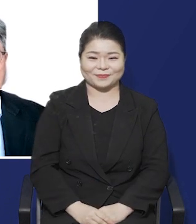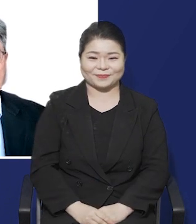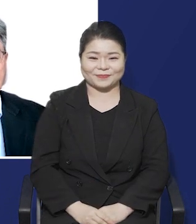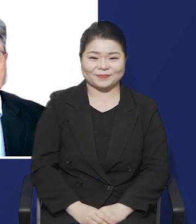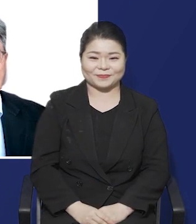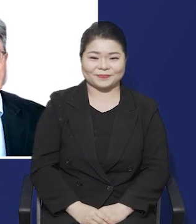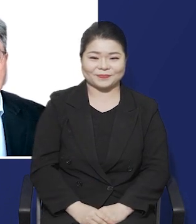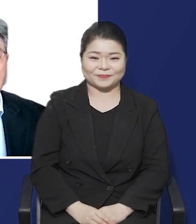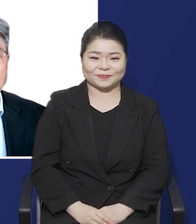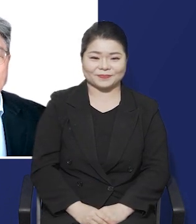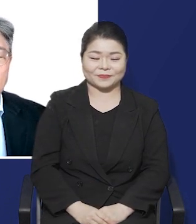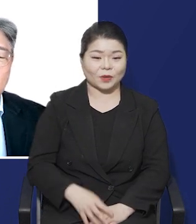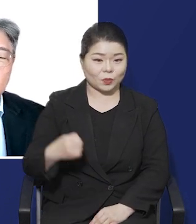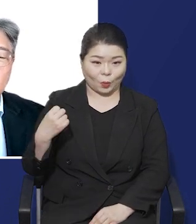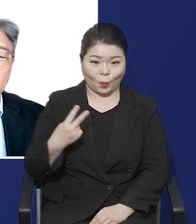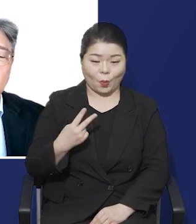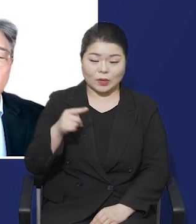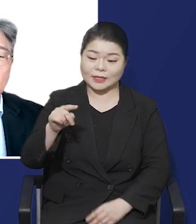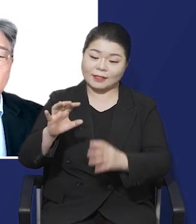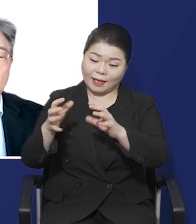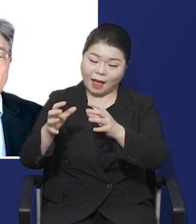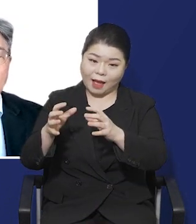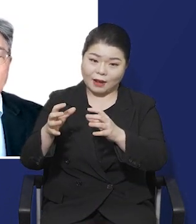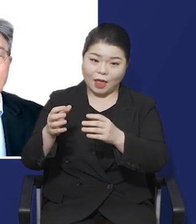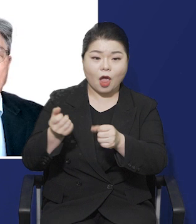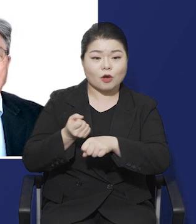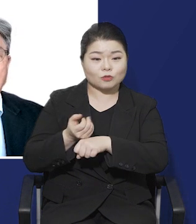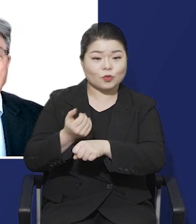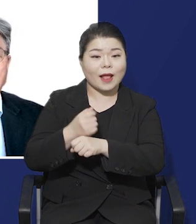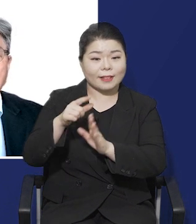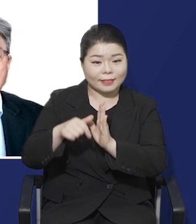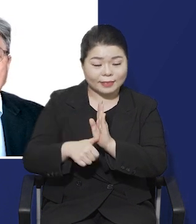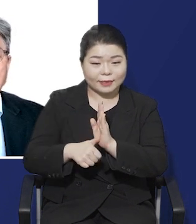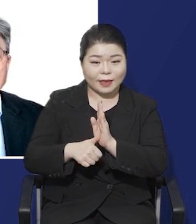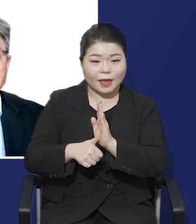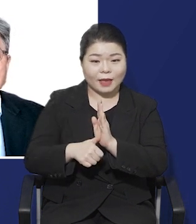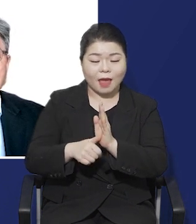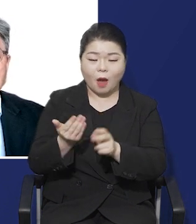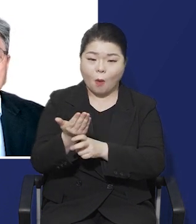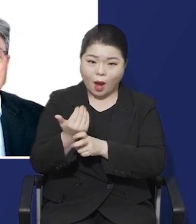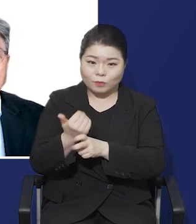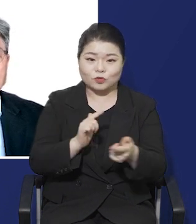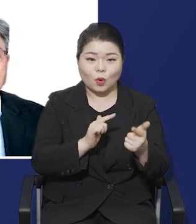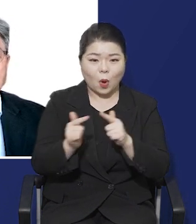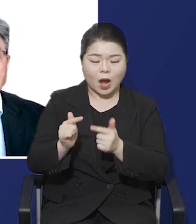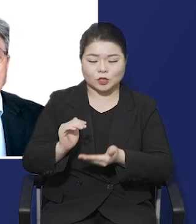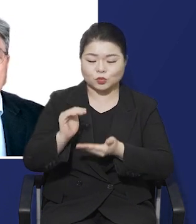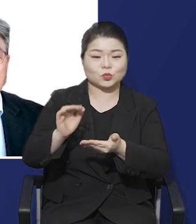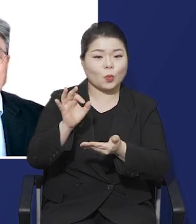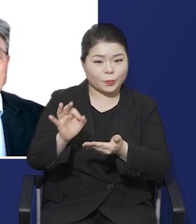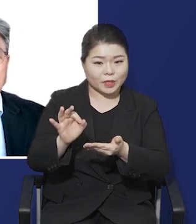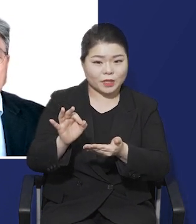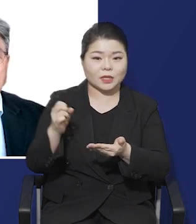있겠습니다. 아울러 해당 국가에 운송하기 위한 항공 및 해상 운송에 따른 비용